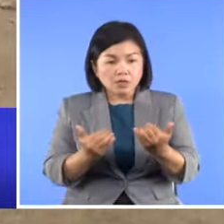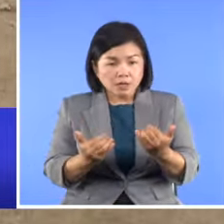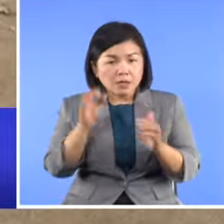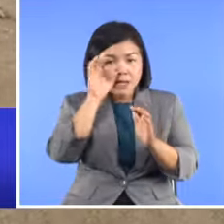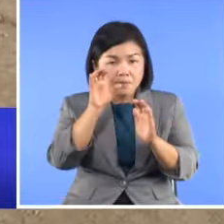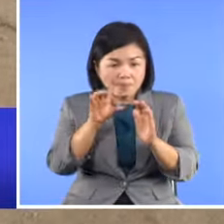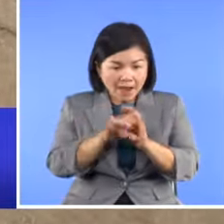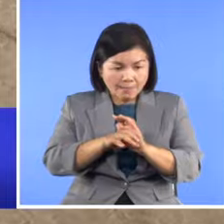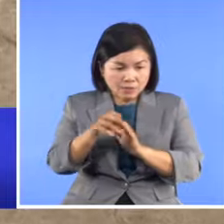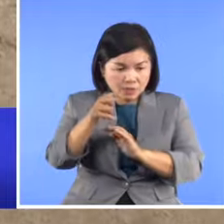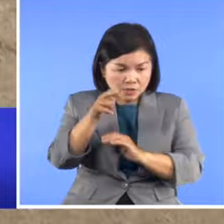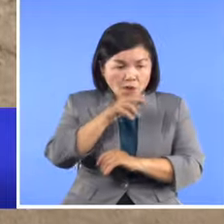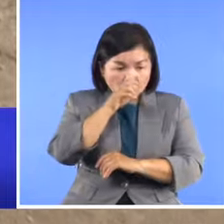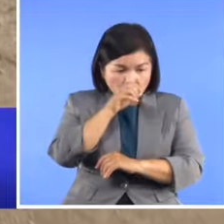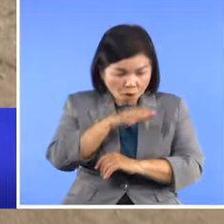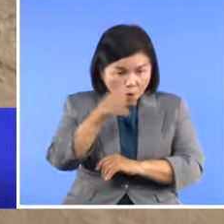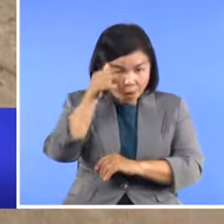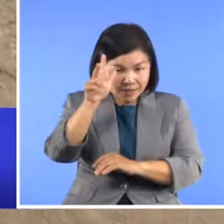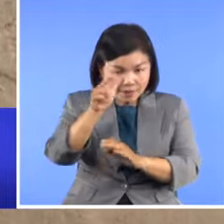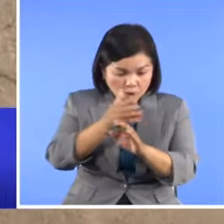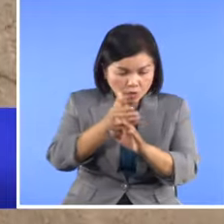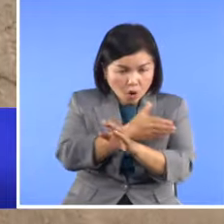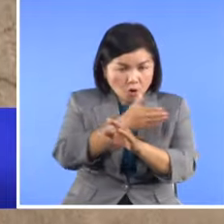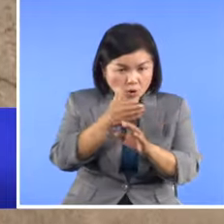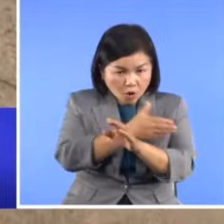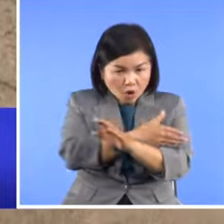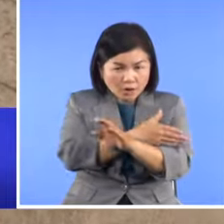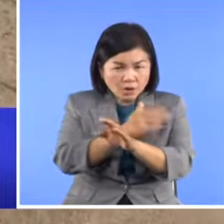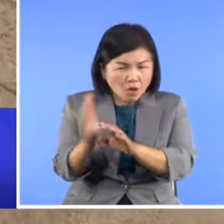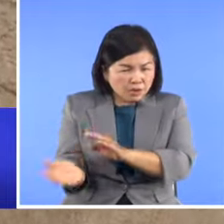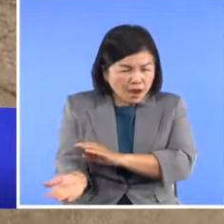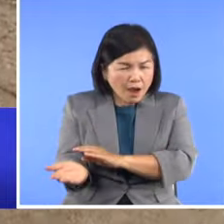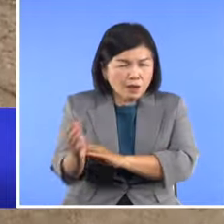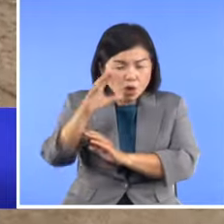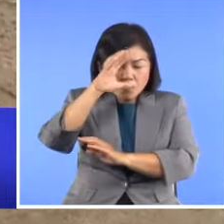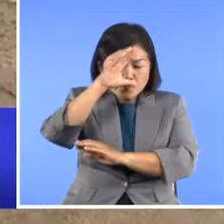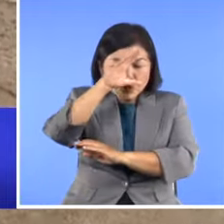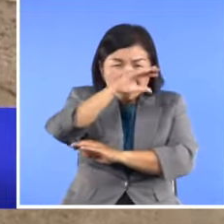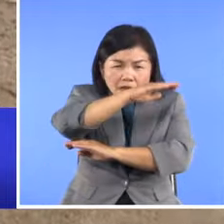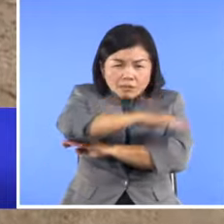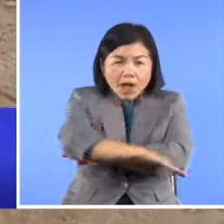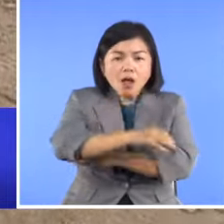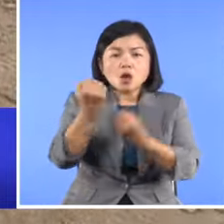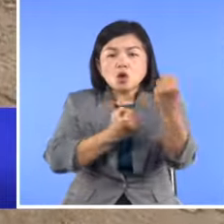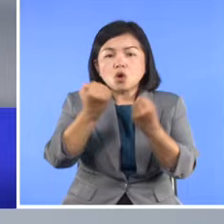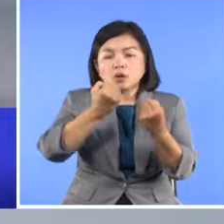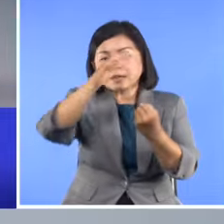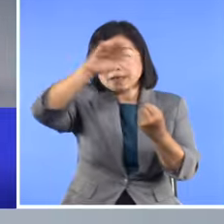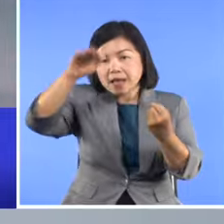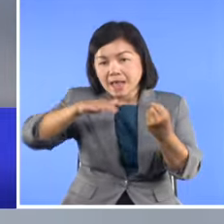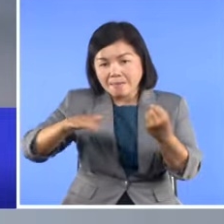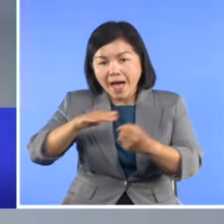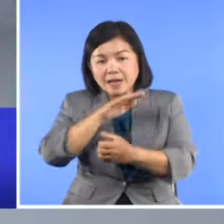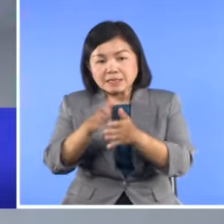นะกล่าวว่าเมื่อ3วันที่ผ่านมาในช่วงโพลเพลเนี่ยก่อนจะค่ำเนี่ยมีรถกระบะสีขาวเนี่ยนะครับขับเข้ามาในบริ